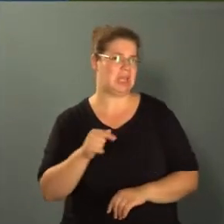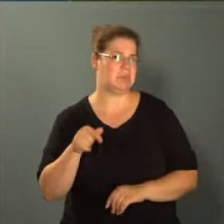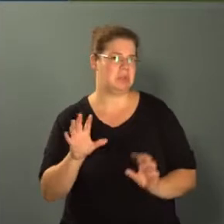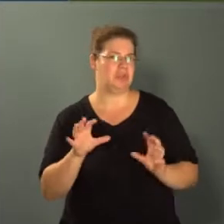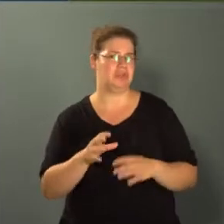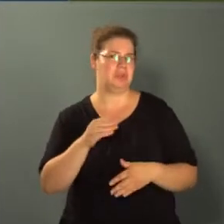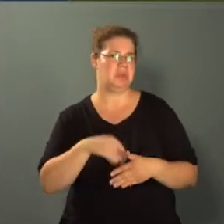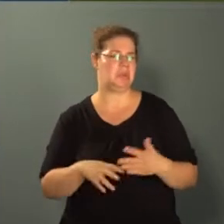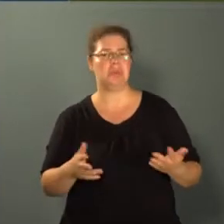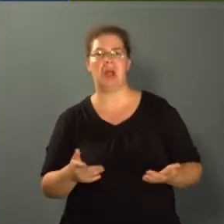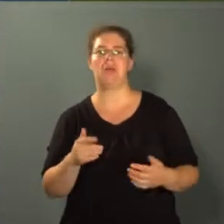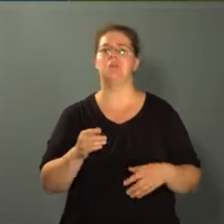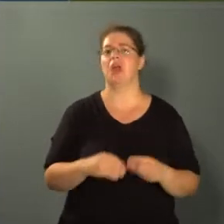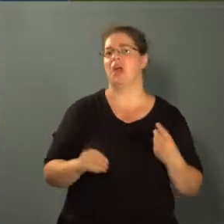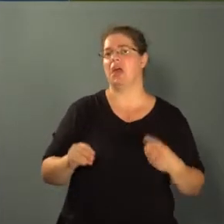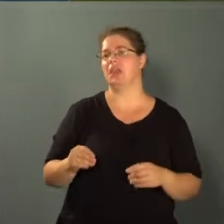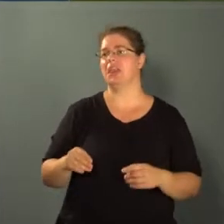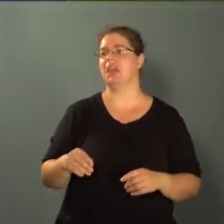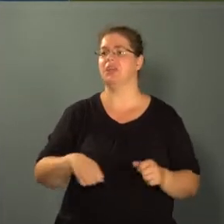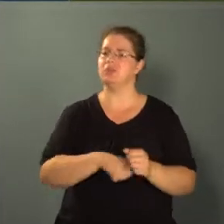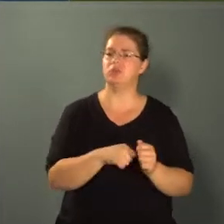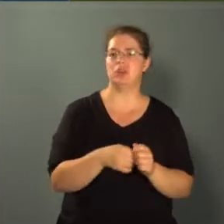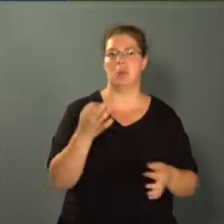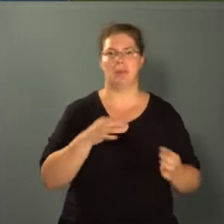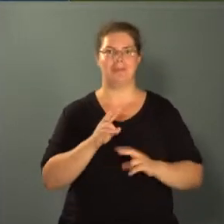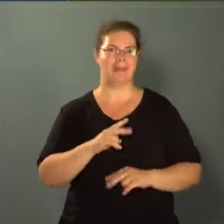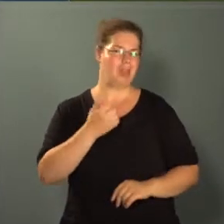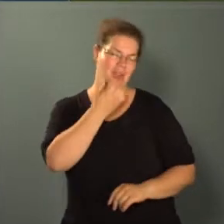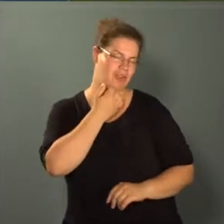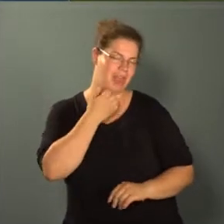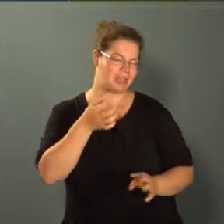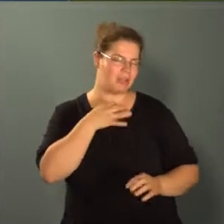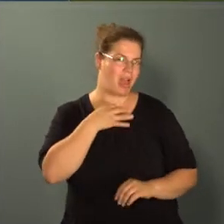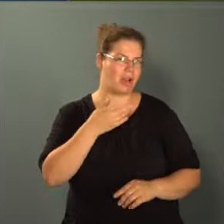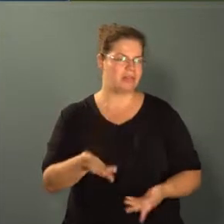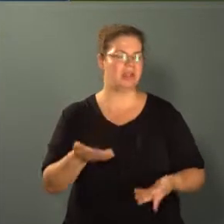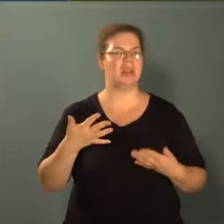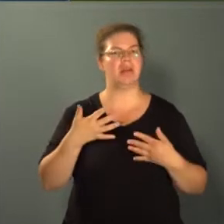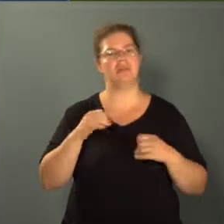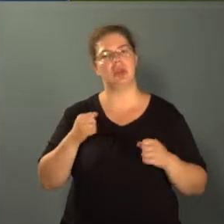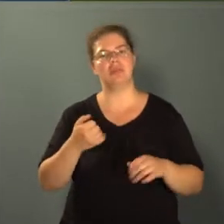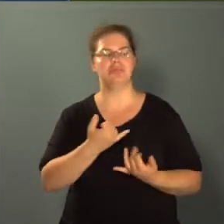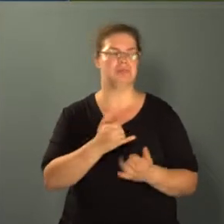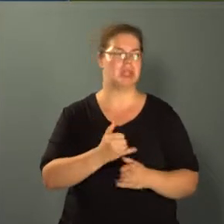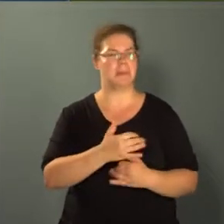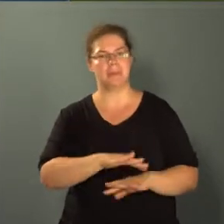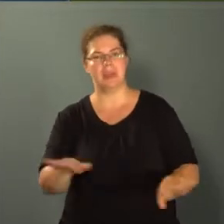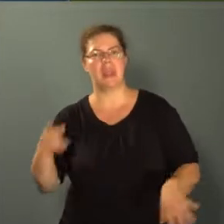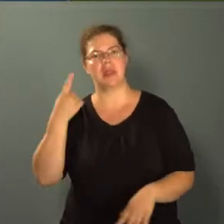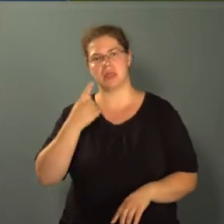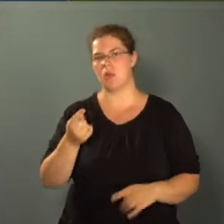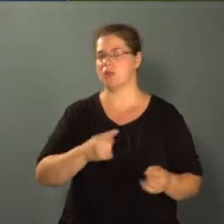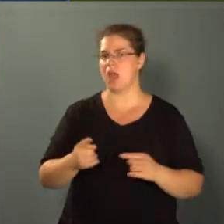a csapaton belül. Azért egy futballöltözőnek megvan a sajátos hangulata, gyakorlatilag mindenki mindent